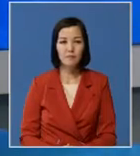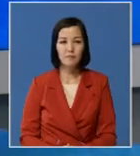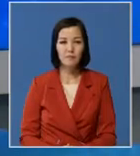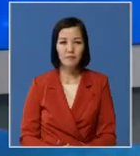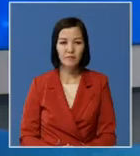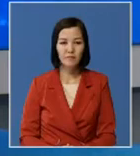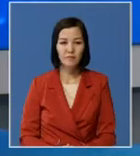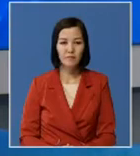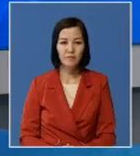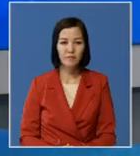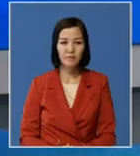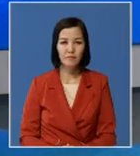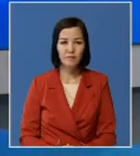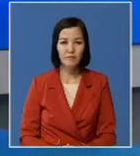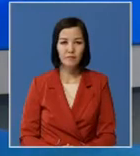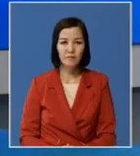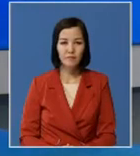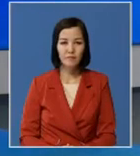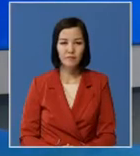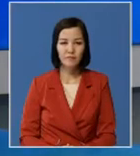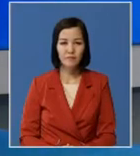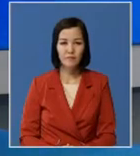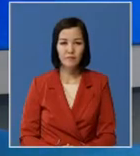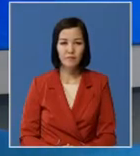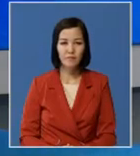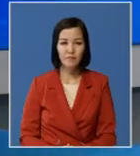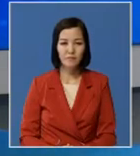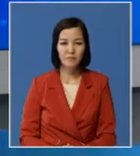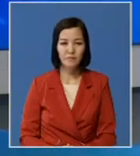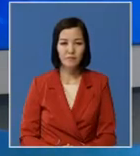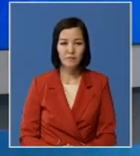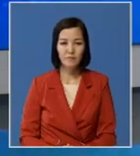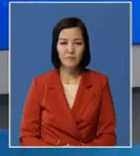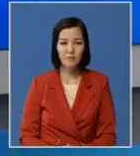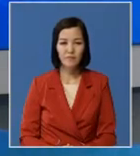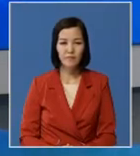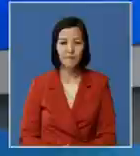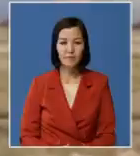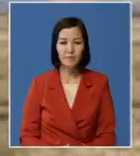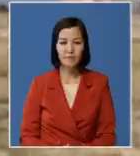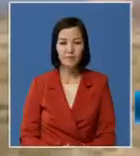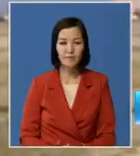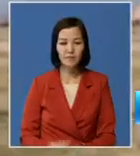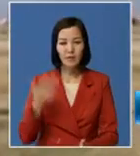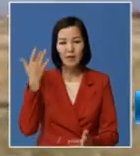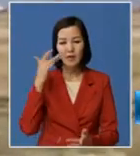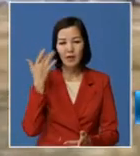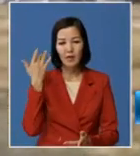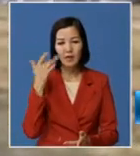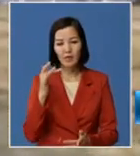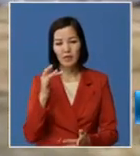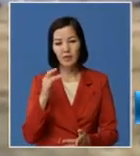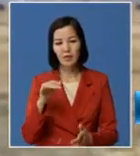ерекше мүсін пайда болды. Шар тараптағы осы оқиғалар жақан топтамасында. Ақштың Нью-Мексика